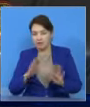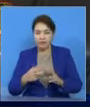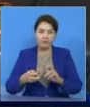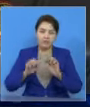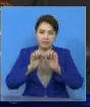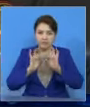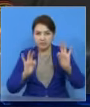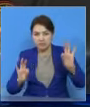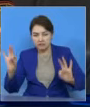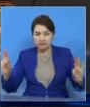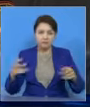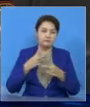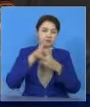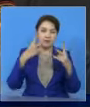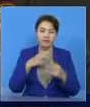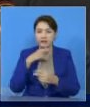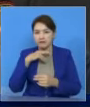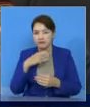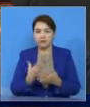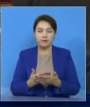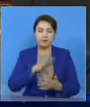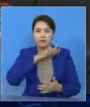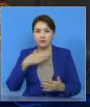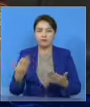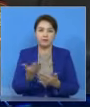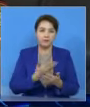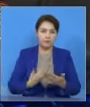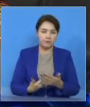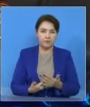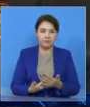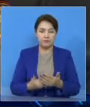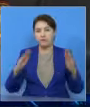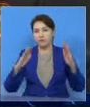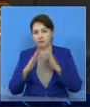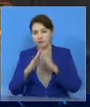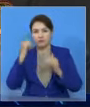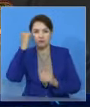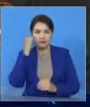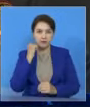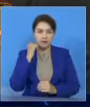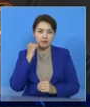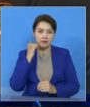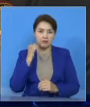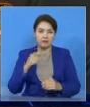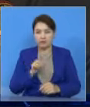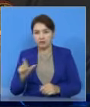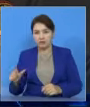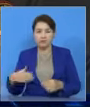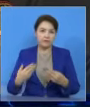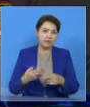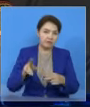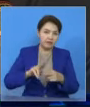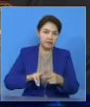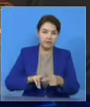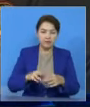сымдарын тексеріп оған назар аударыңыз. Көбінесе бізде үйлеріміз көне халқымыздың, сондықтан